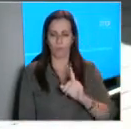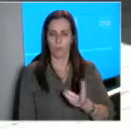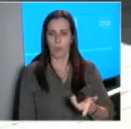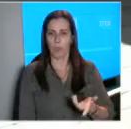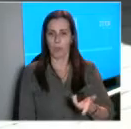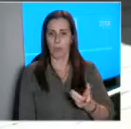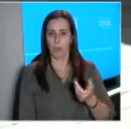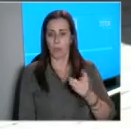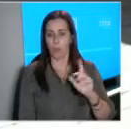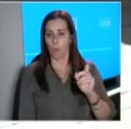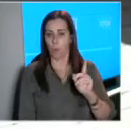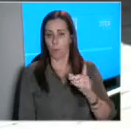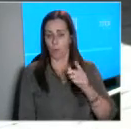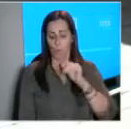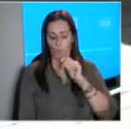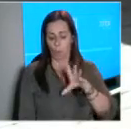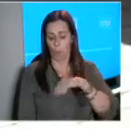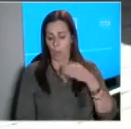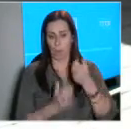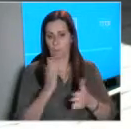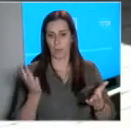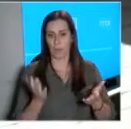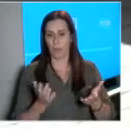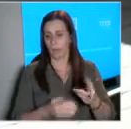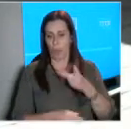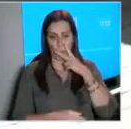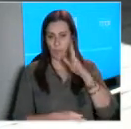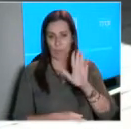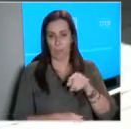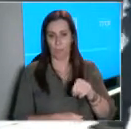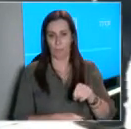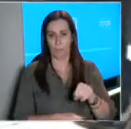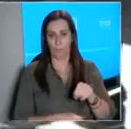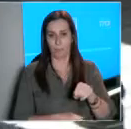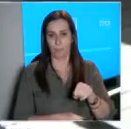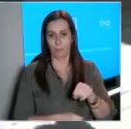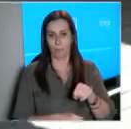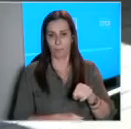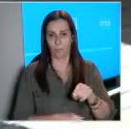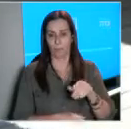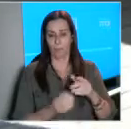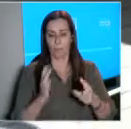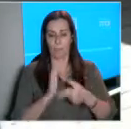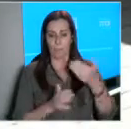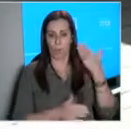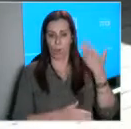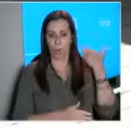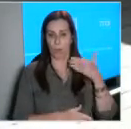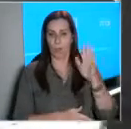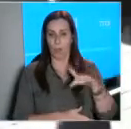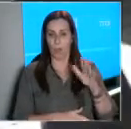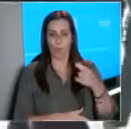לא, אין לו נכונות לוותר. זה התבטא גם בסבבים הקודמים